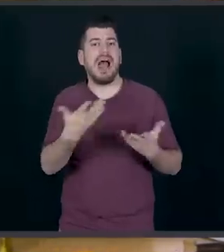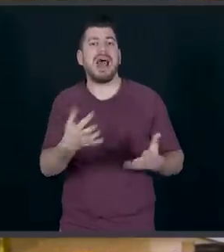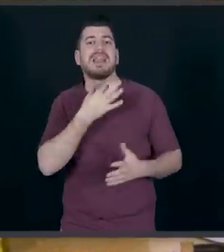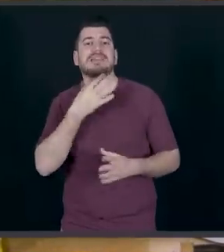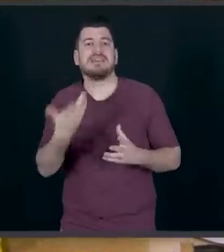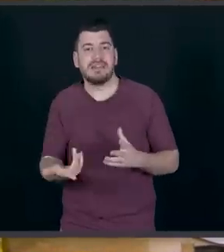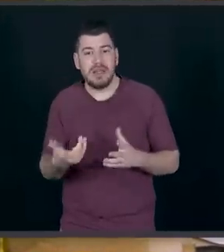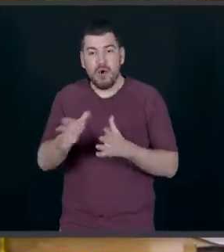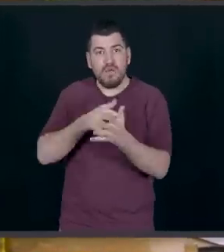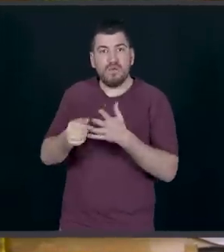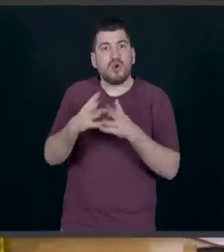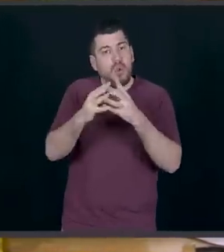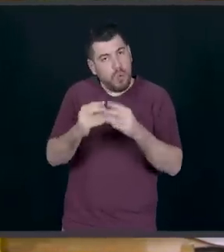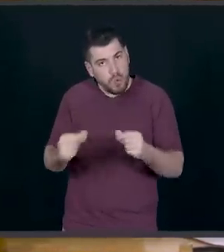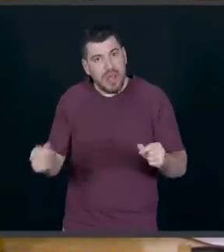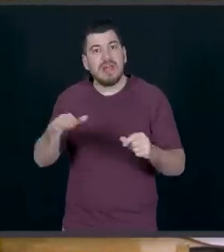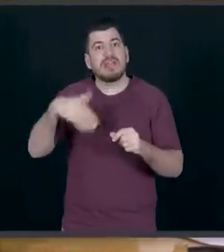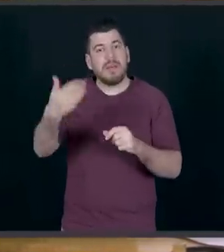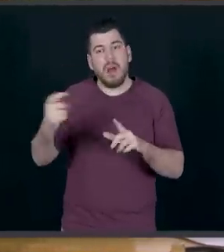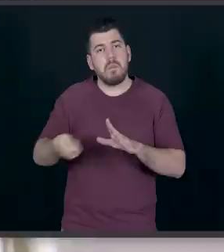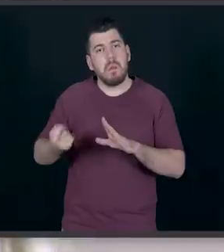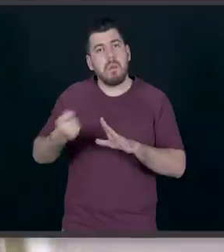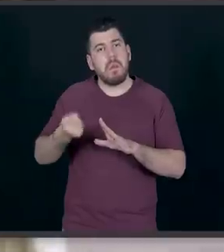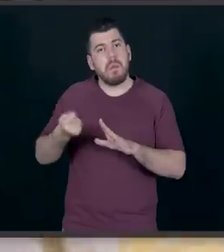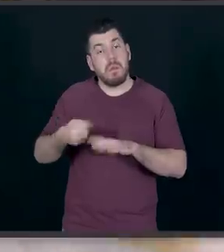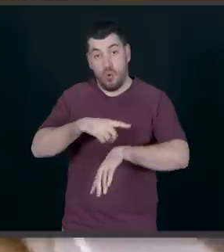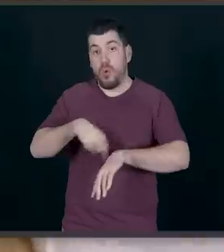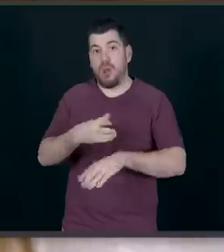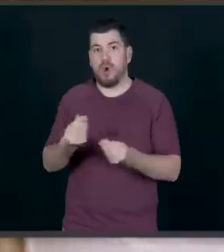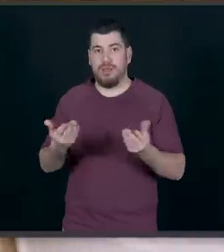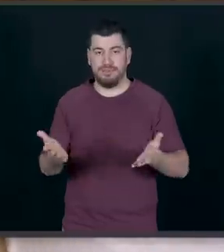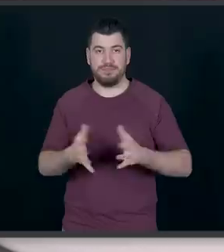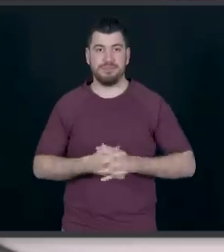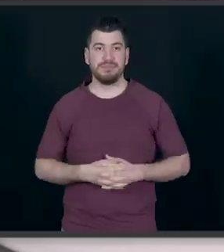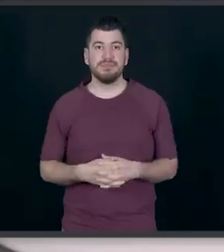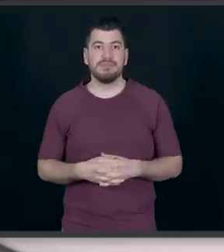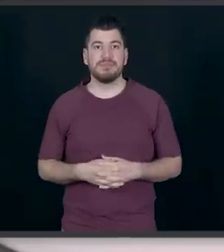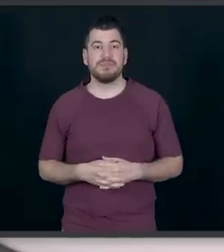να μαλακώσει πάρα μα πάρα πολύ και θα χτυπήσετε με το σύρμα για αρκετή ώρα.